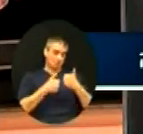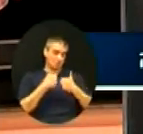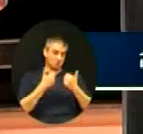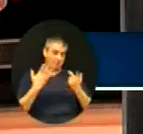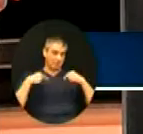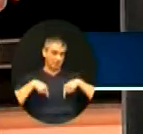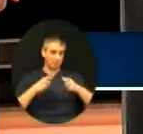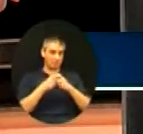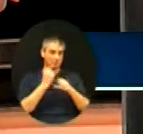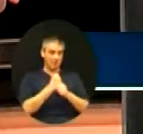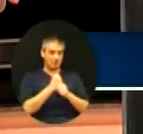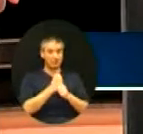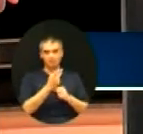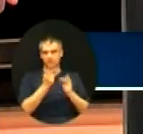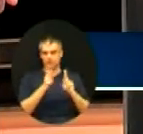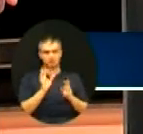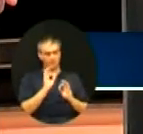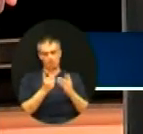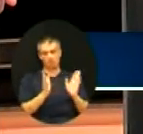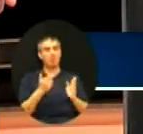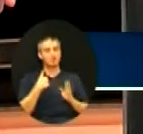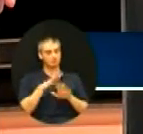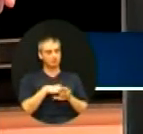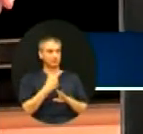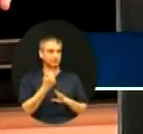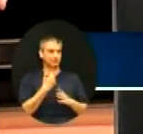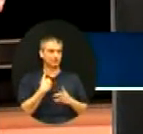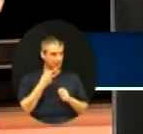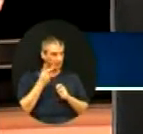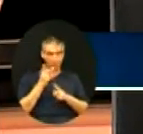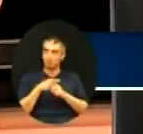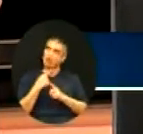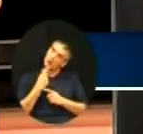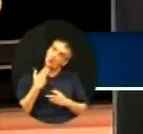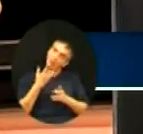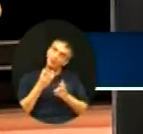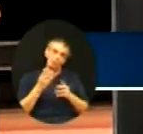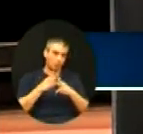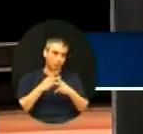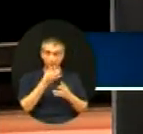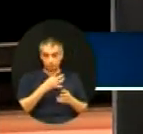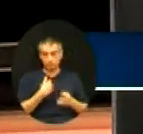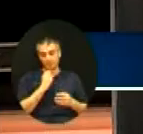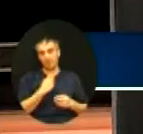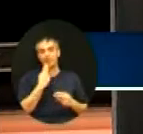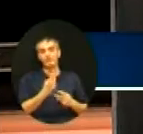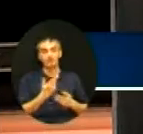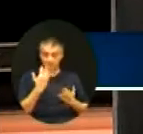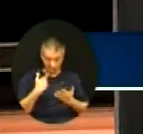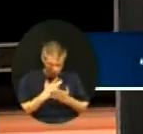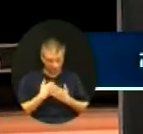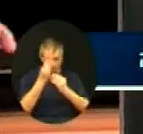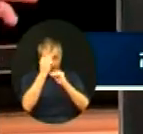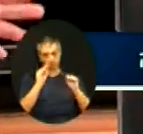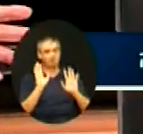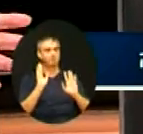מתמודדת. האופציה הזאת לחלוטין פתוחה בפניי. אני מרגישה קצת שאני מנג'זת לציבור, אבל אתה פשוט שואל אותי, אז אני חייבת לענות. כשאני אחליט,